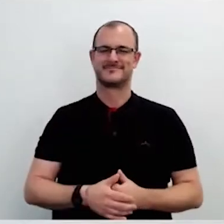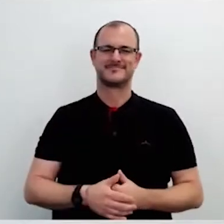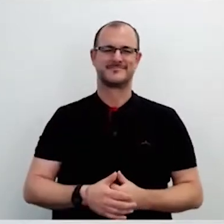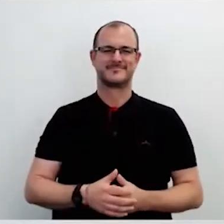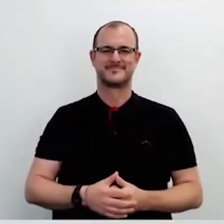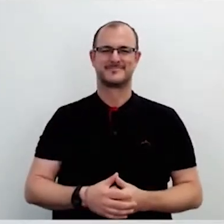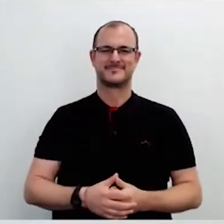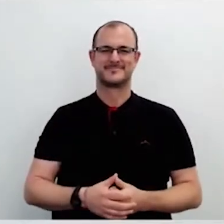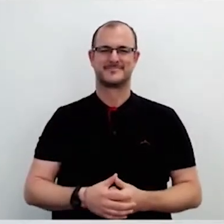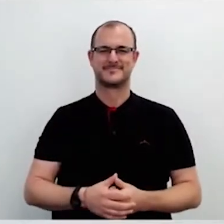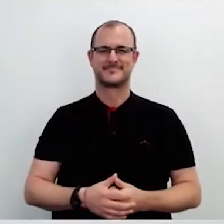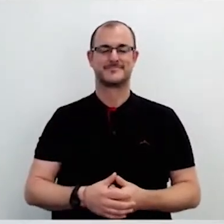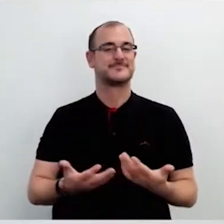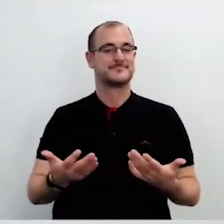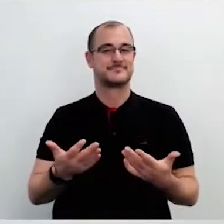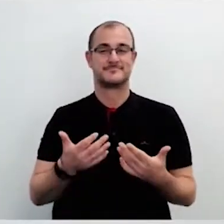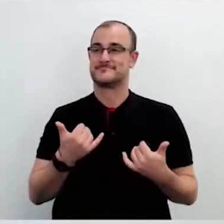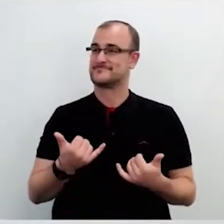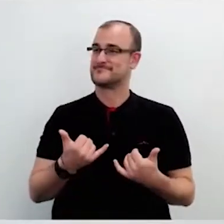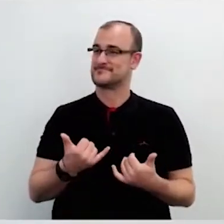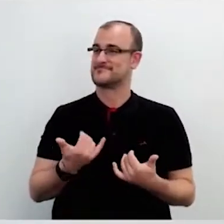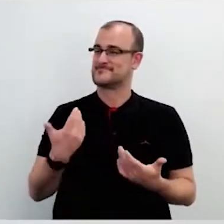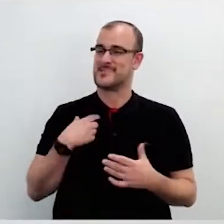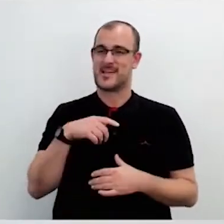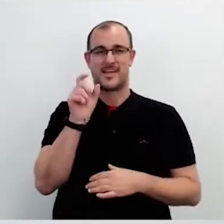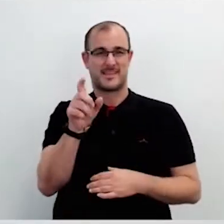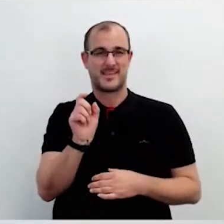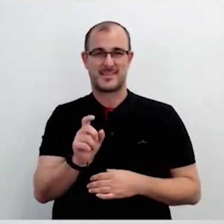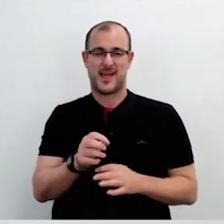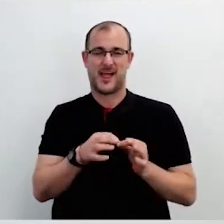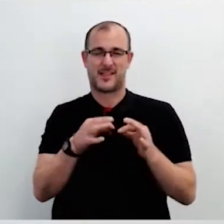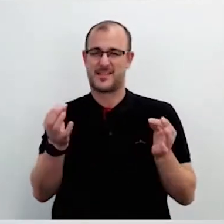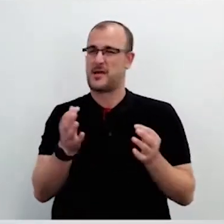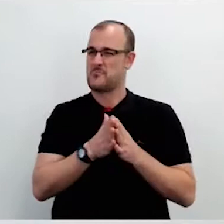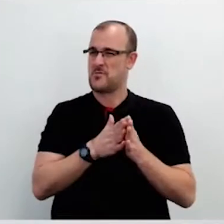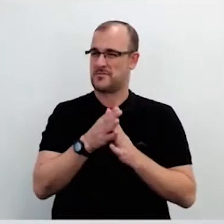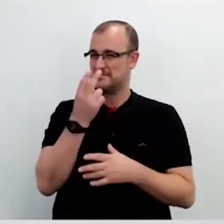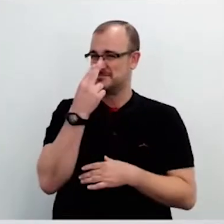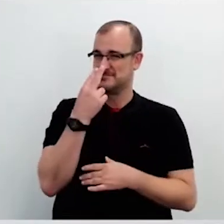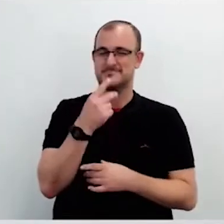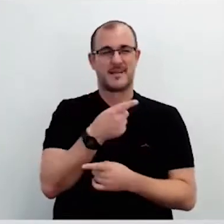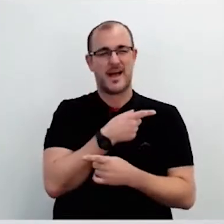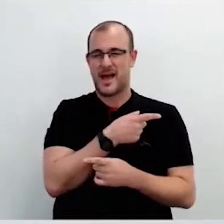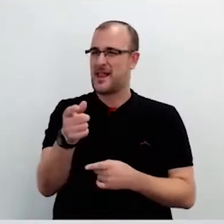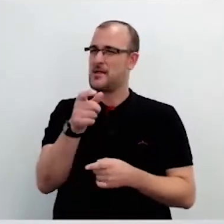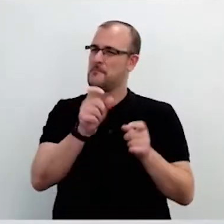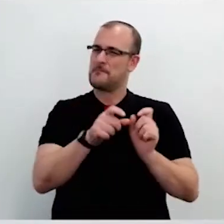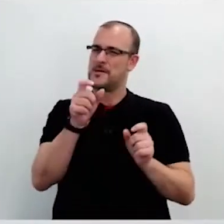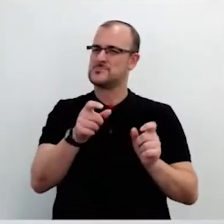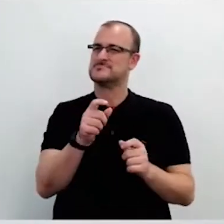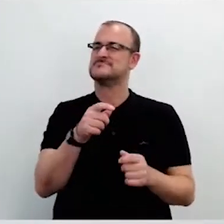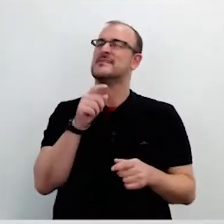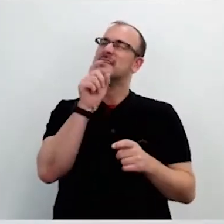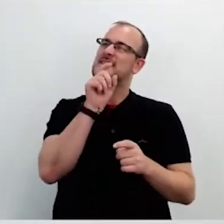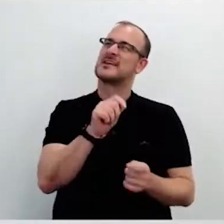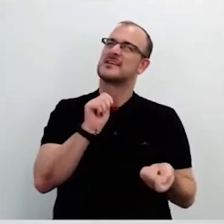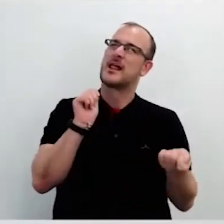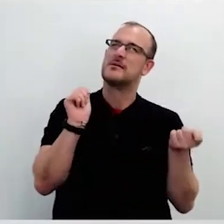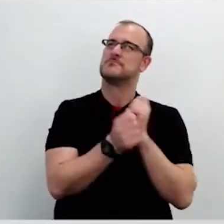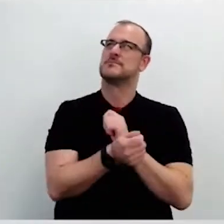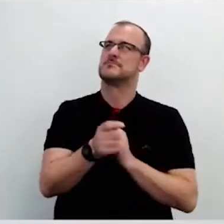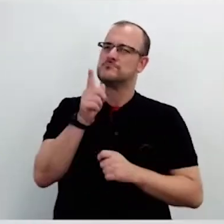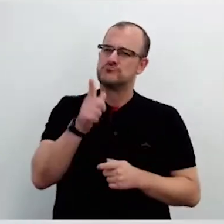Ja, die Motivation hinter dem Digitaltag ist, dass alle Menschen beim digitalen Wandel mit einbezogen werden